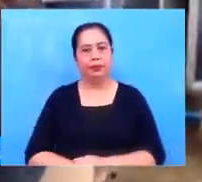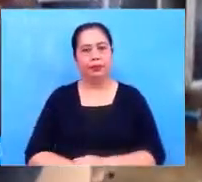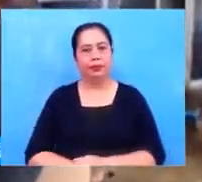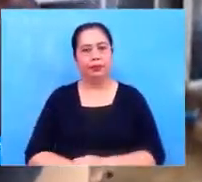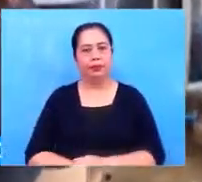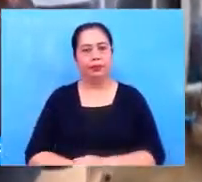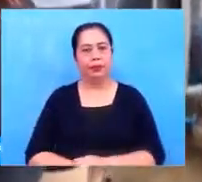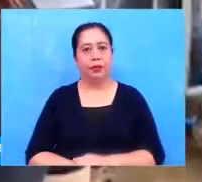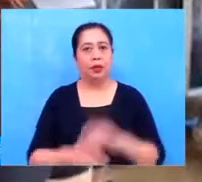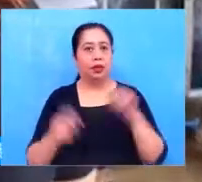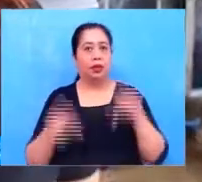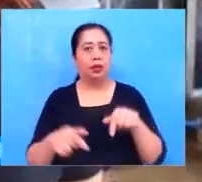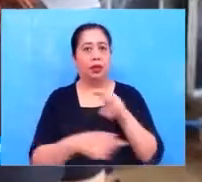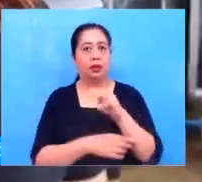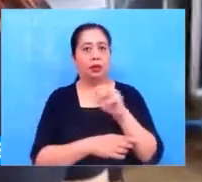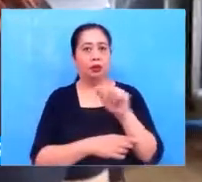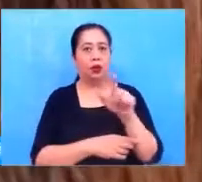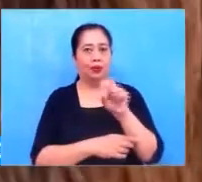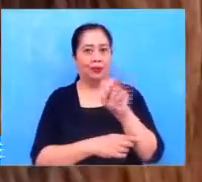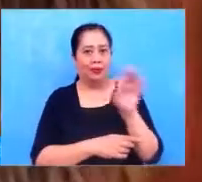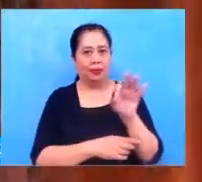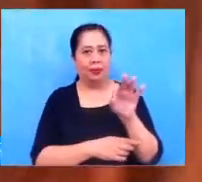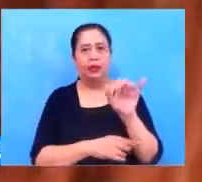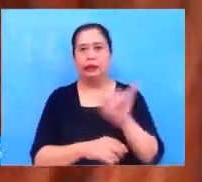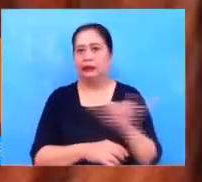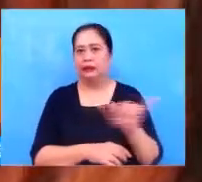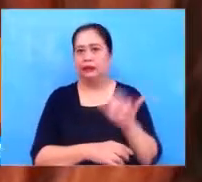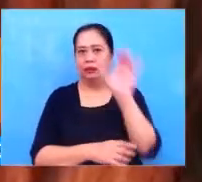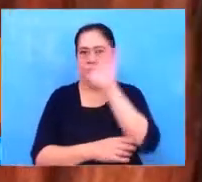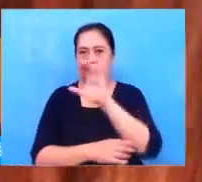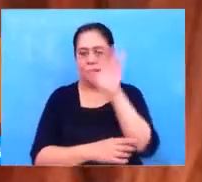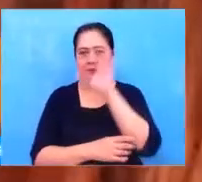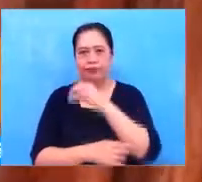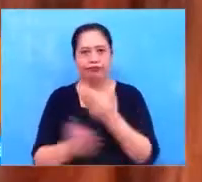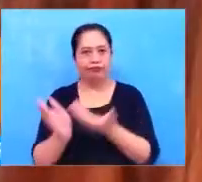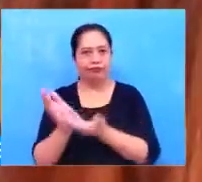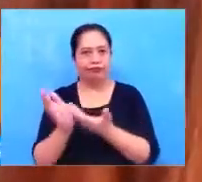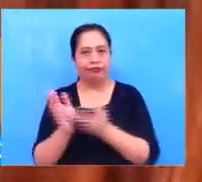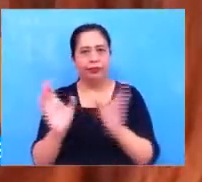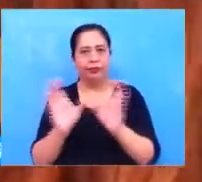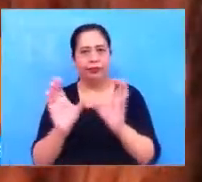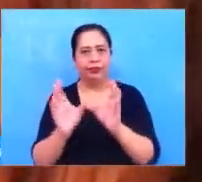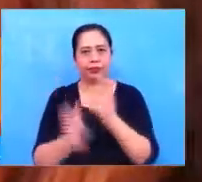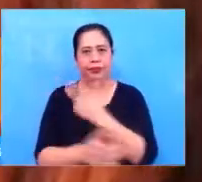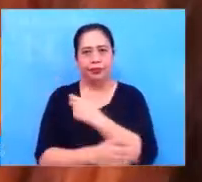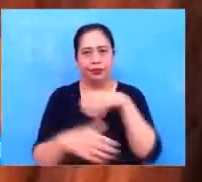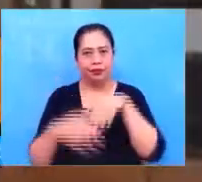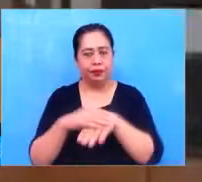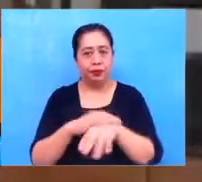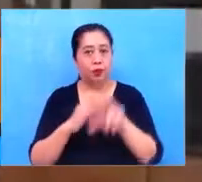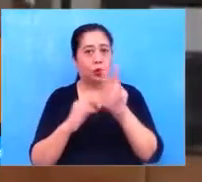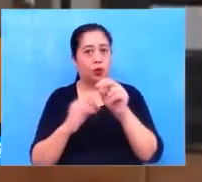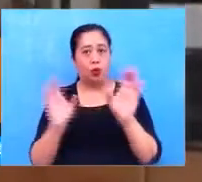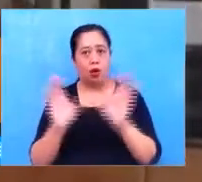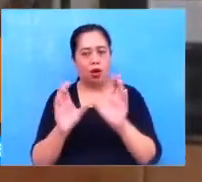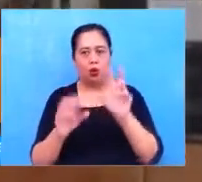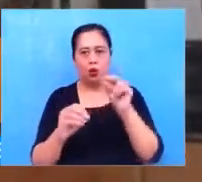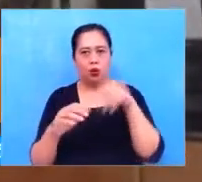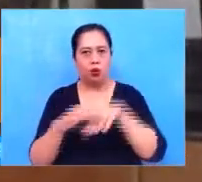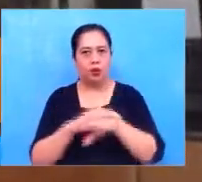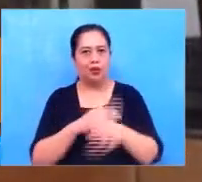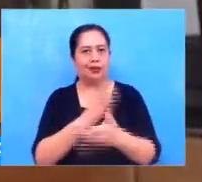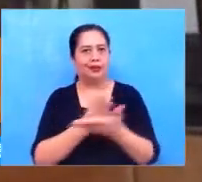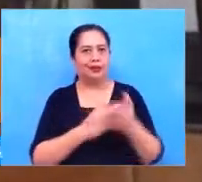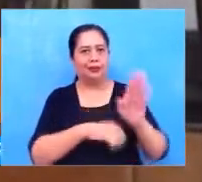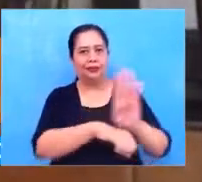Dito sa mall ng San Franz, hinahanapan din ng vaccination cards ang mga pumapasok. No vaccination card, no entry na rin sa ilang establishmento